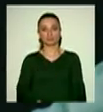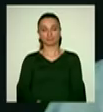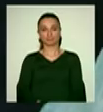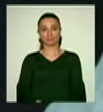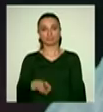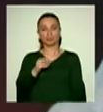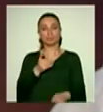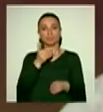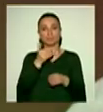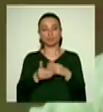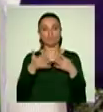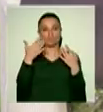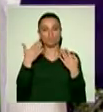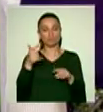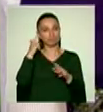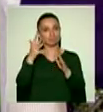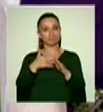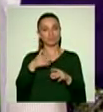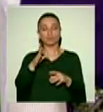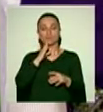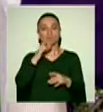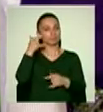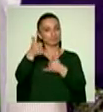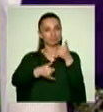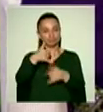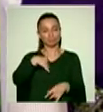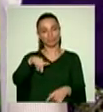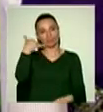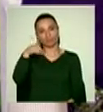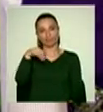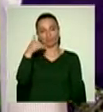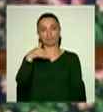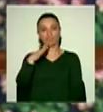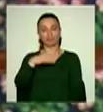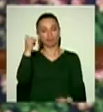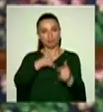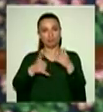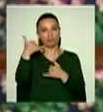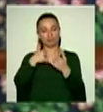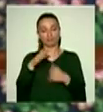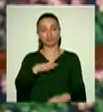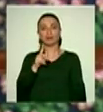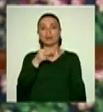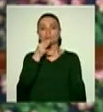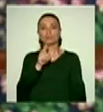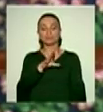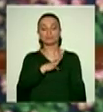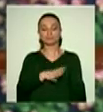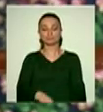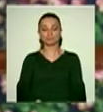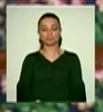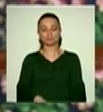მესმოდა. მაგრამ მოგვიანებით გიწევდათ ფანებზე ტელეფონზე პასუხი ხო? სახში რეკავდნენ. დიახ. რეკავდნენ.